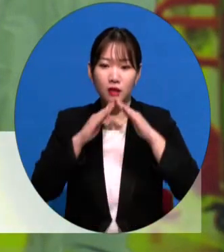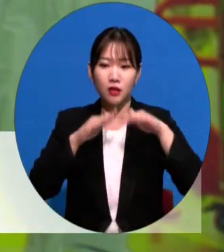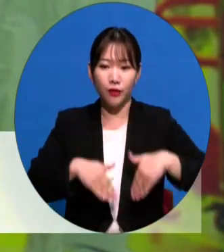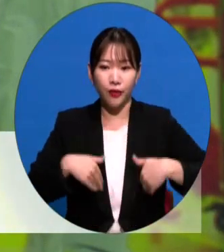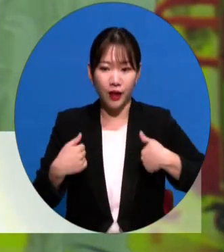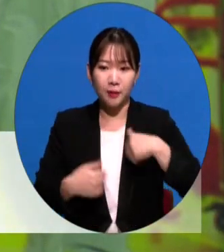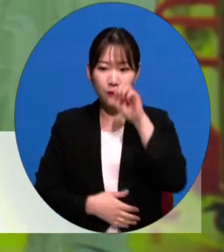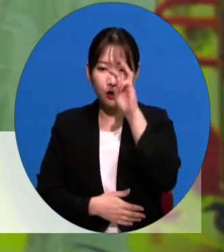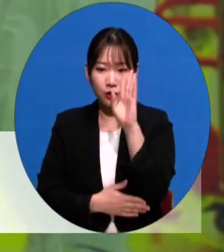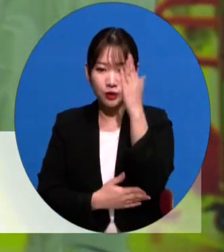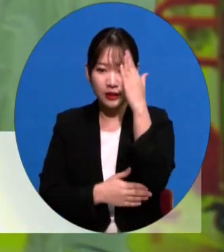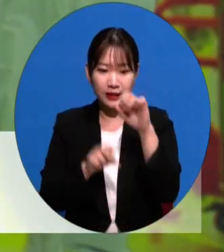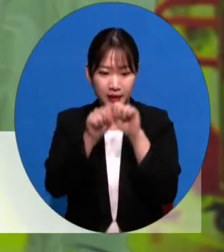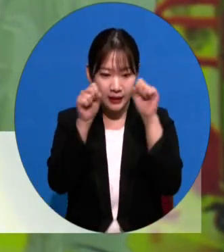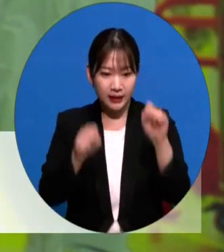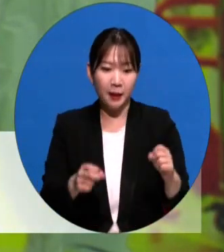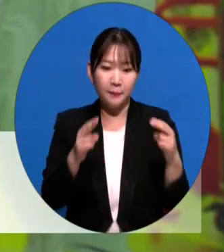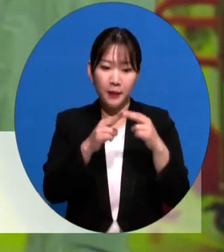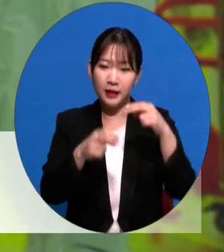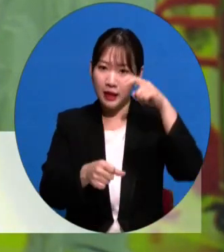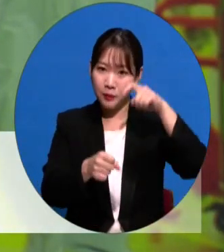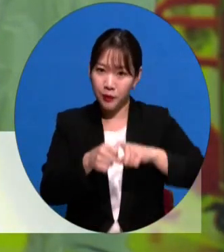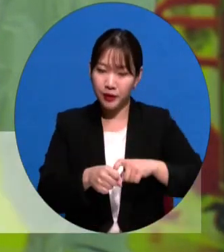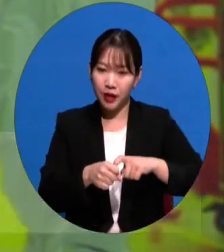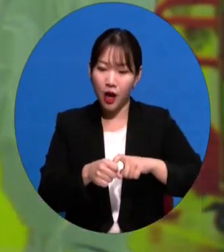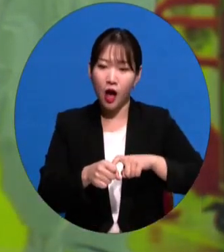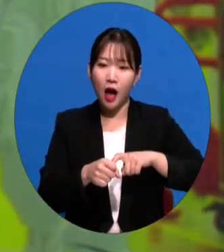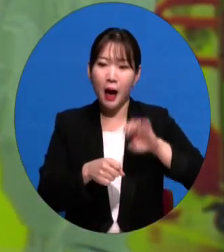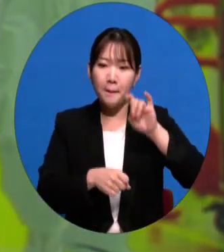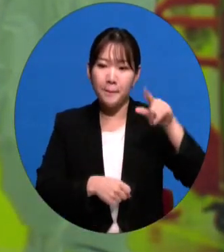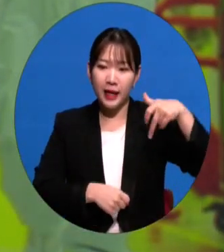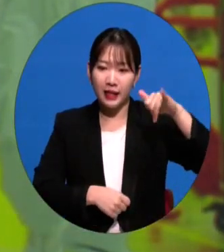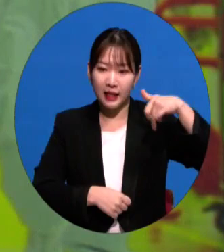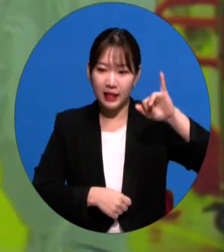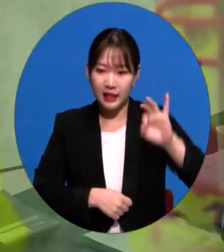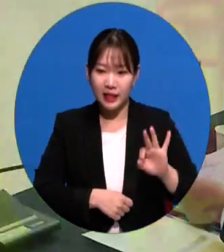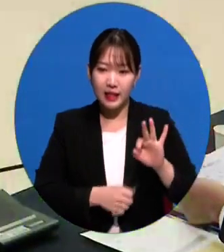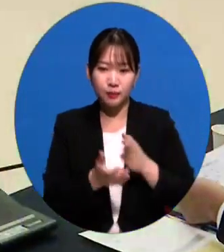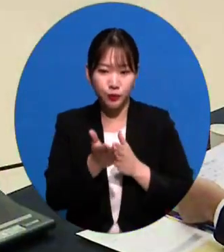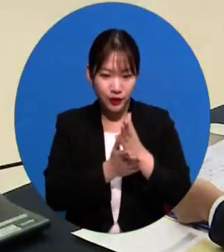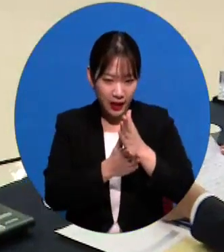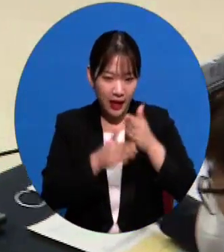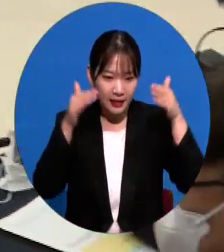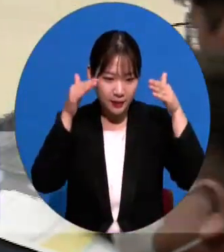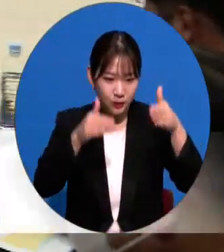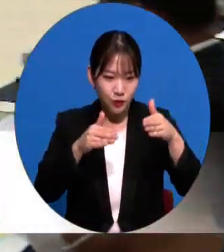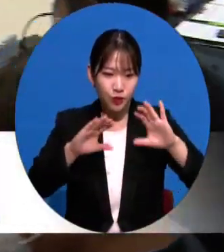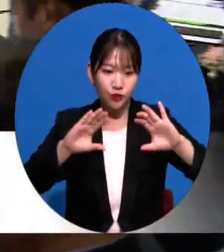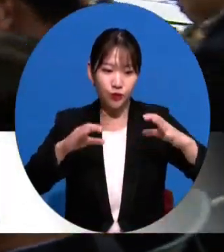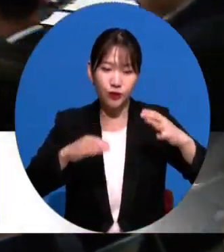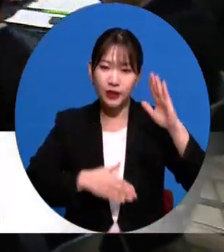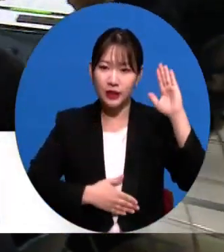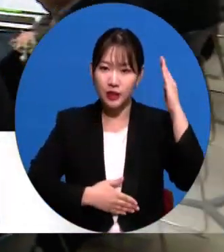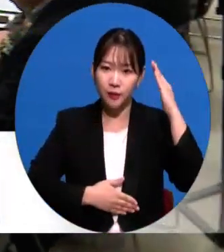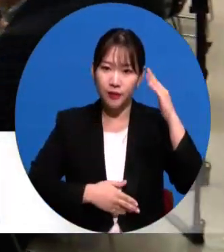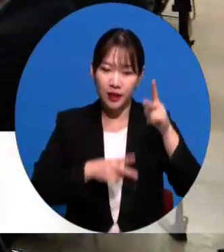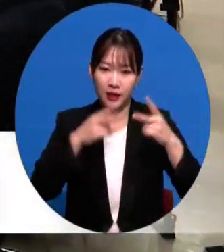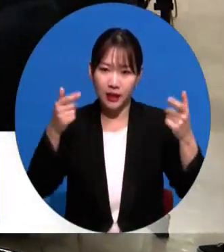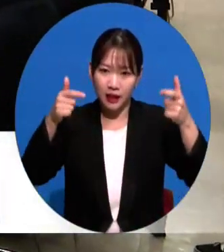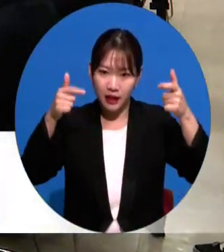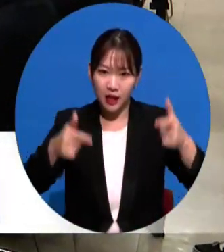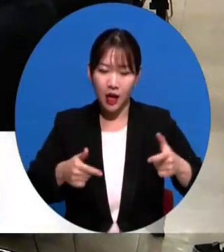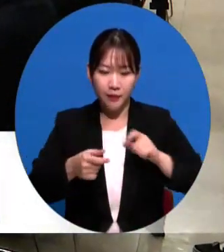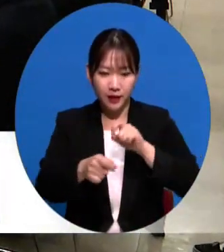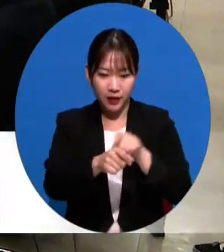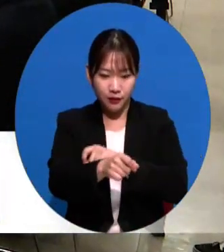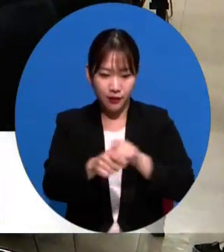전라남도와 광주시가 시스템 반도체용 차세대 패키징 분야를 공략해 국가 첨단 전략산업 특화단지의